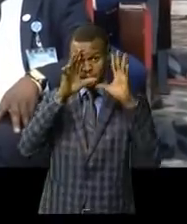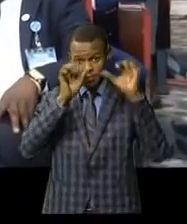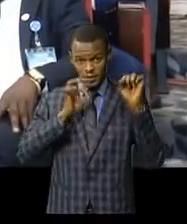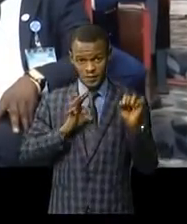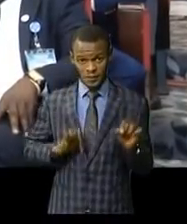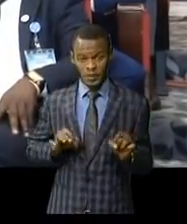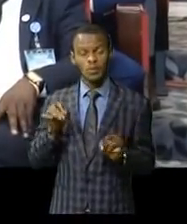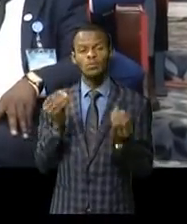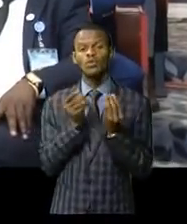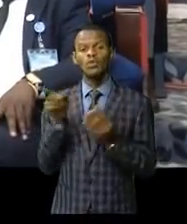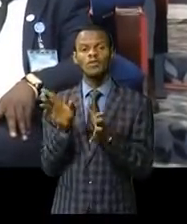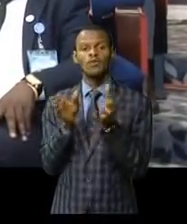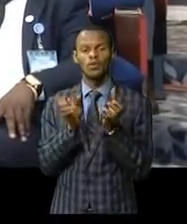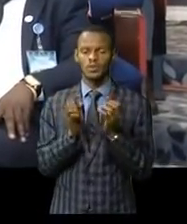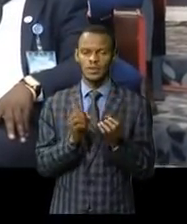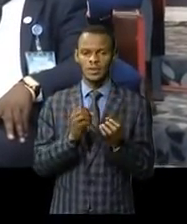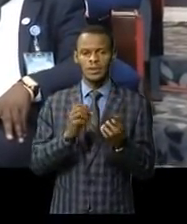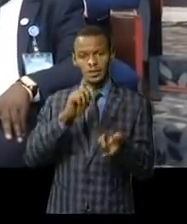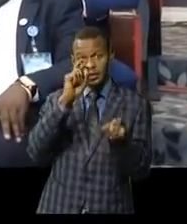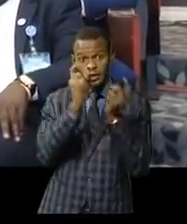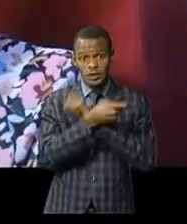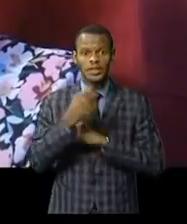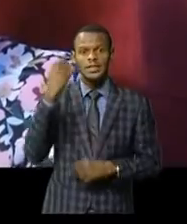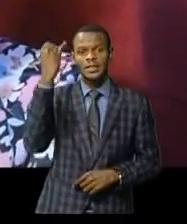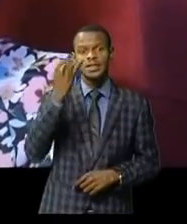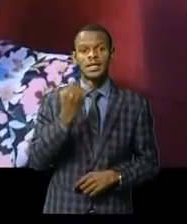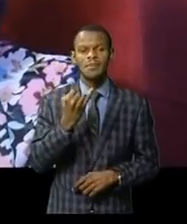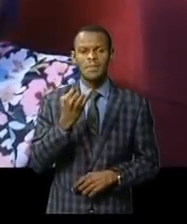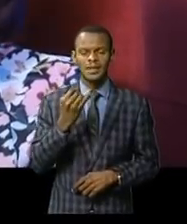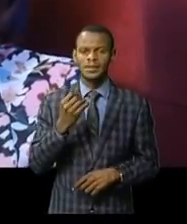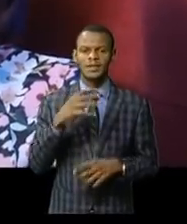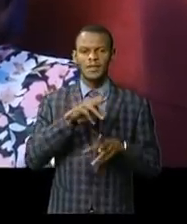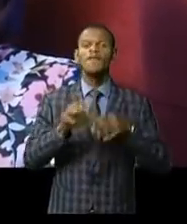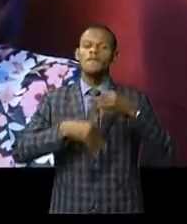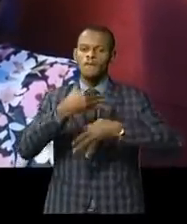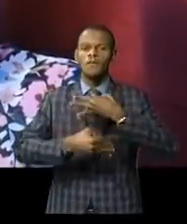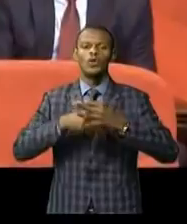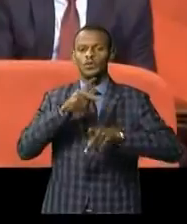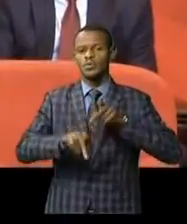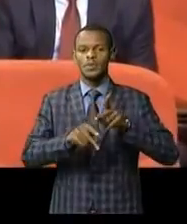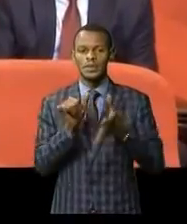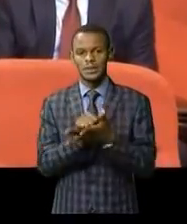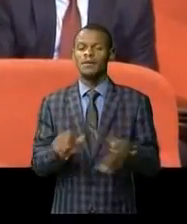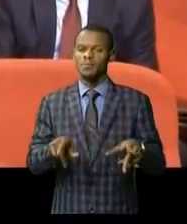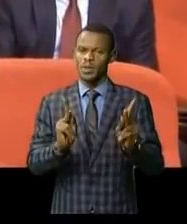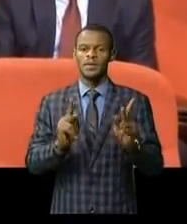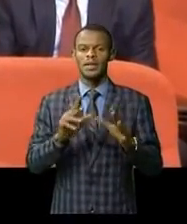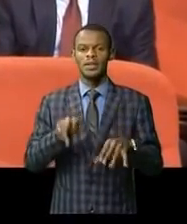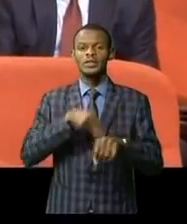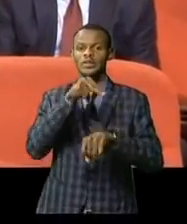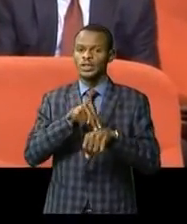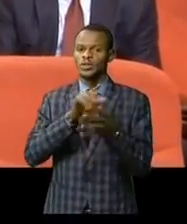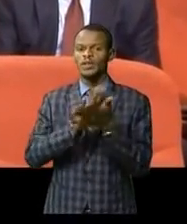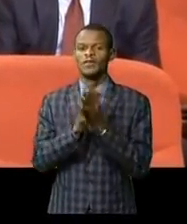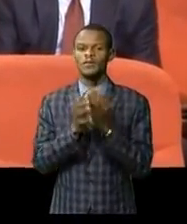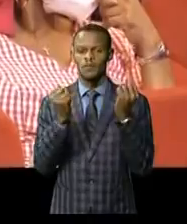pour sa volonté de redorer l'image ternie de la fonction publique, épine dorsale pour le décollage d'une nation. Fier et honoré par cette édition